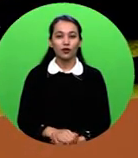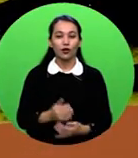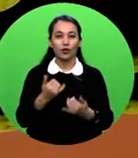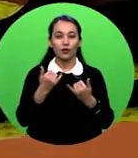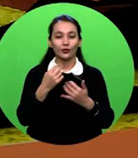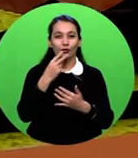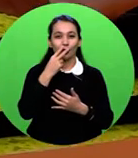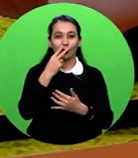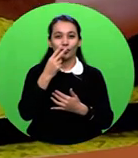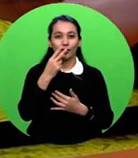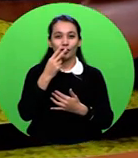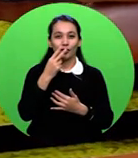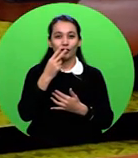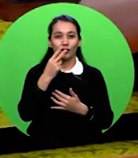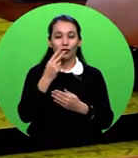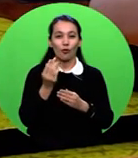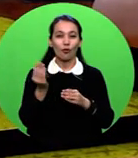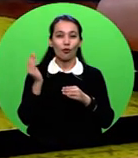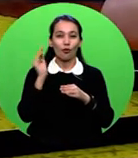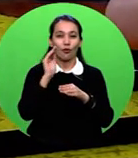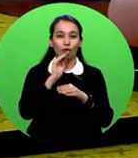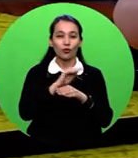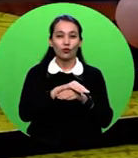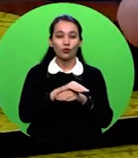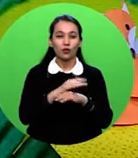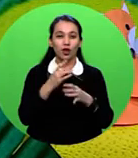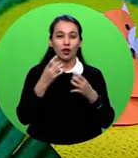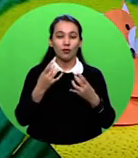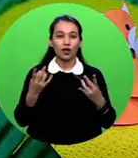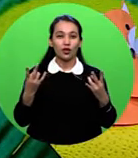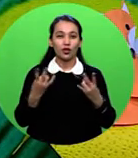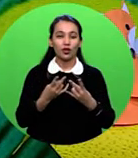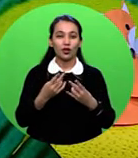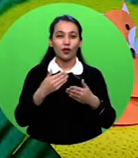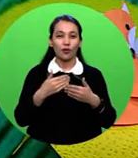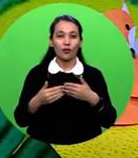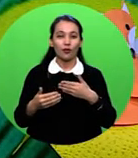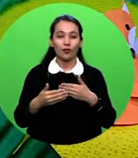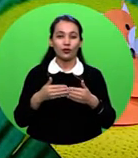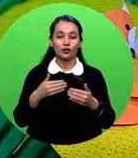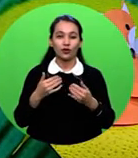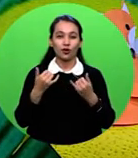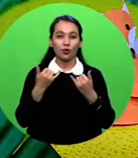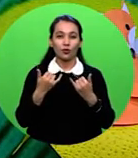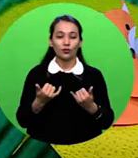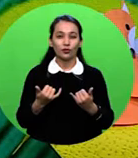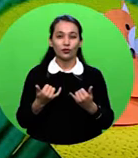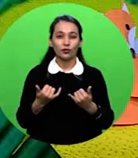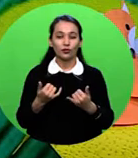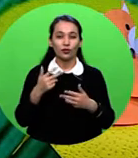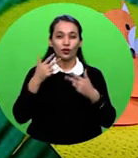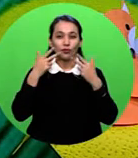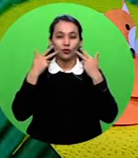Mana bu bizga qo'shimcha detal hisobida kerak bo'ladi. Ana